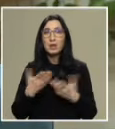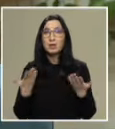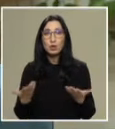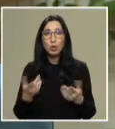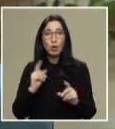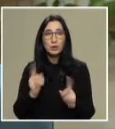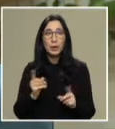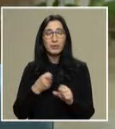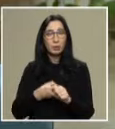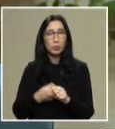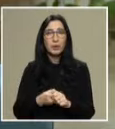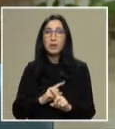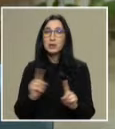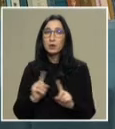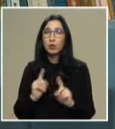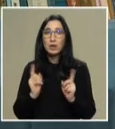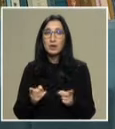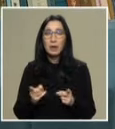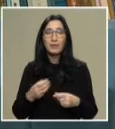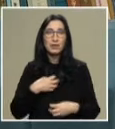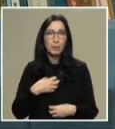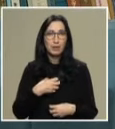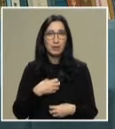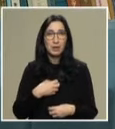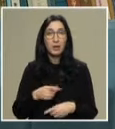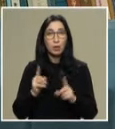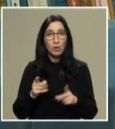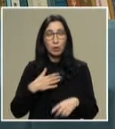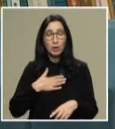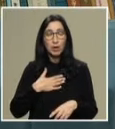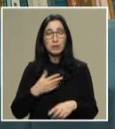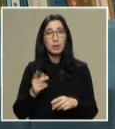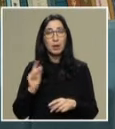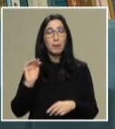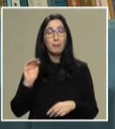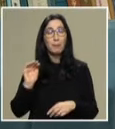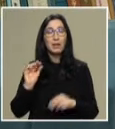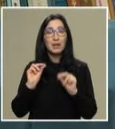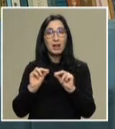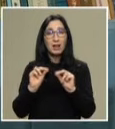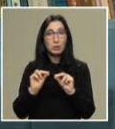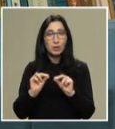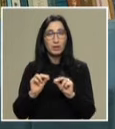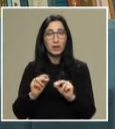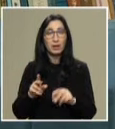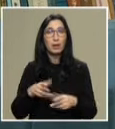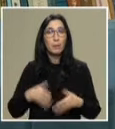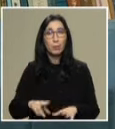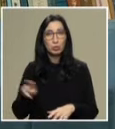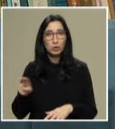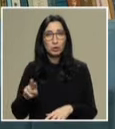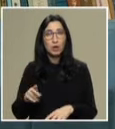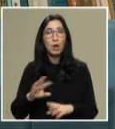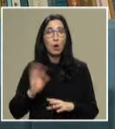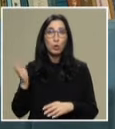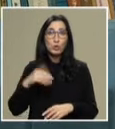направят и защо не трябва да се притесняват? Това, което аз бих дала като съвет към родителите е да знаят, че освен